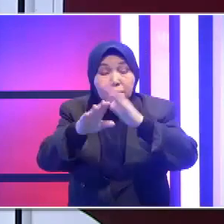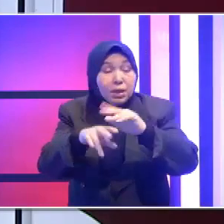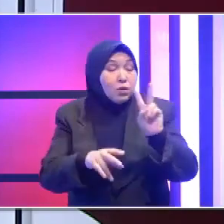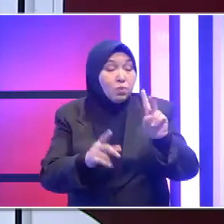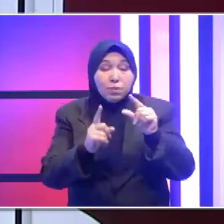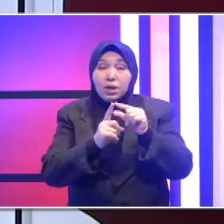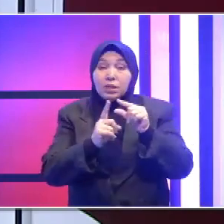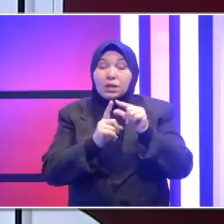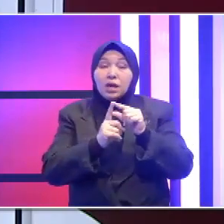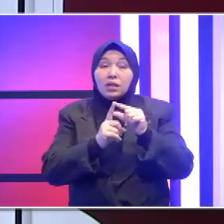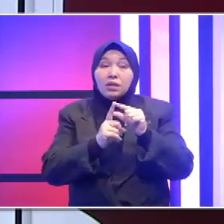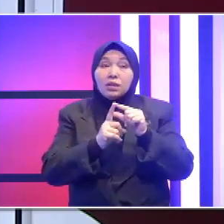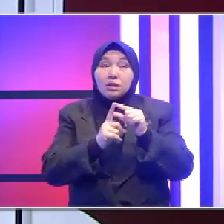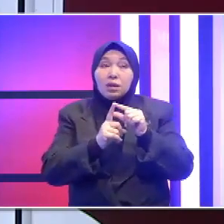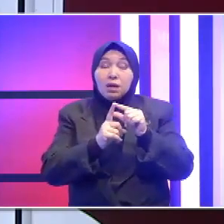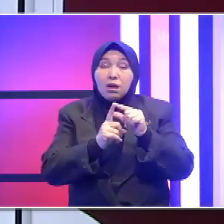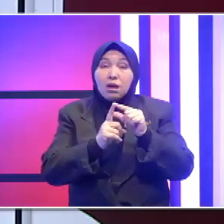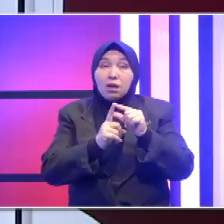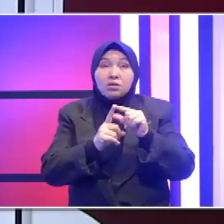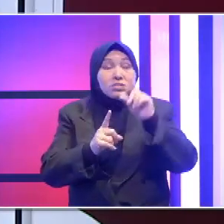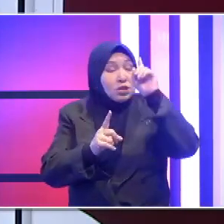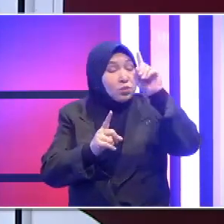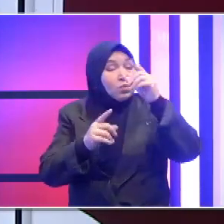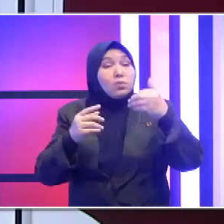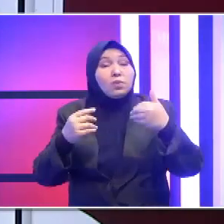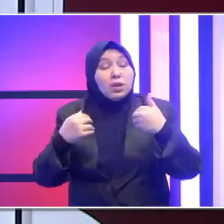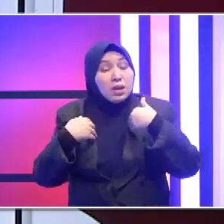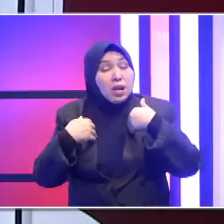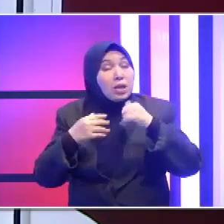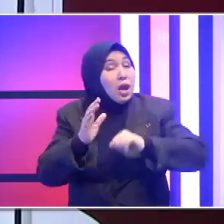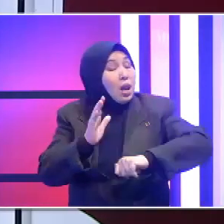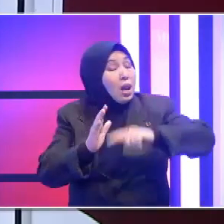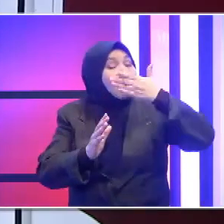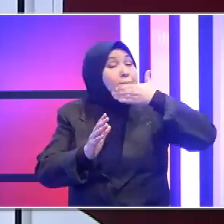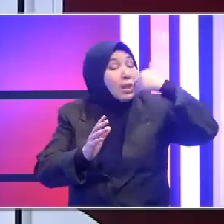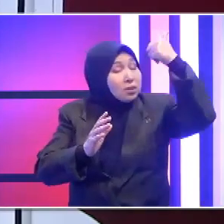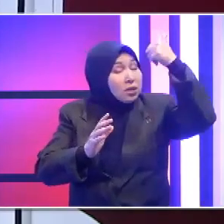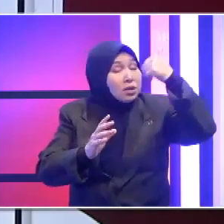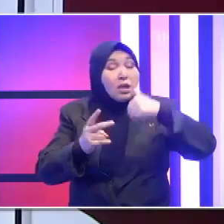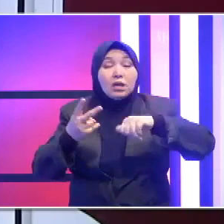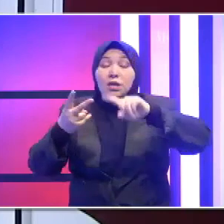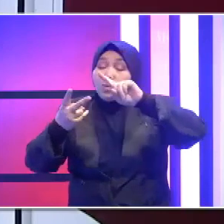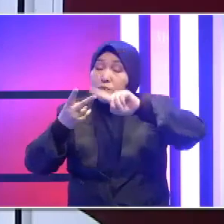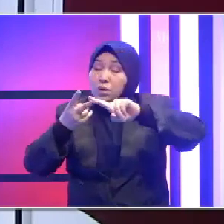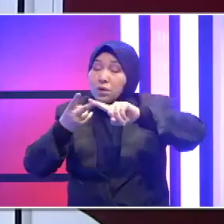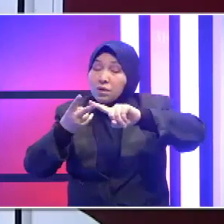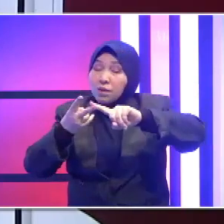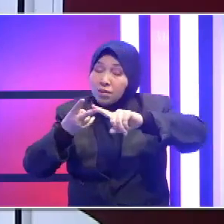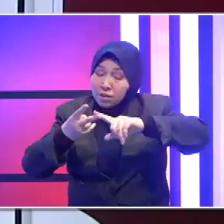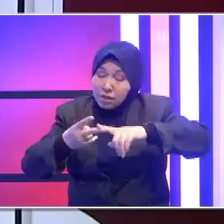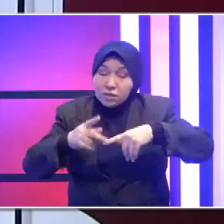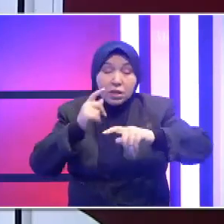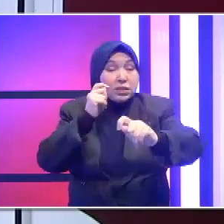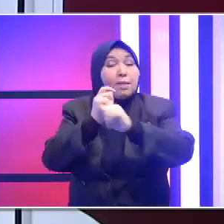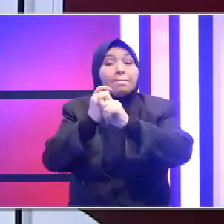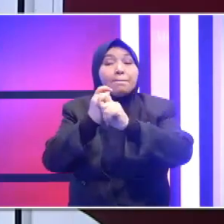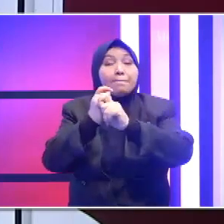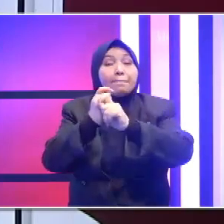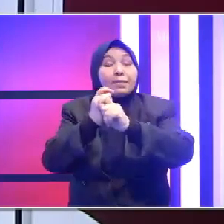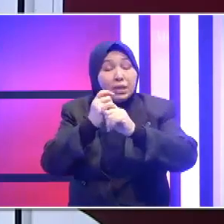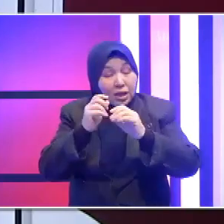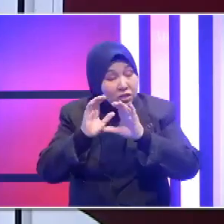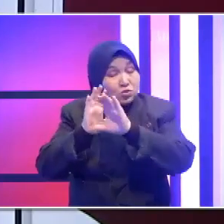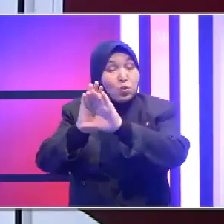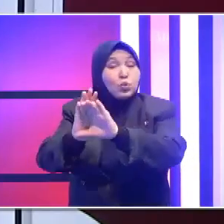buruk akan ini Khairun wabco satu adalah yang lebih baik dan yang keduanya adalah lebih lebih dekat kita